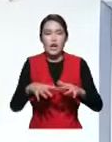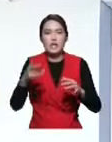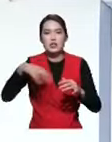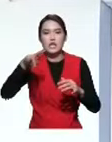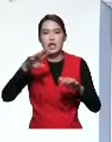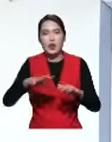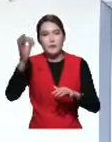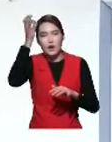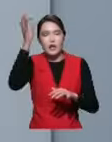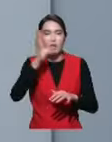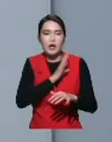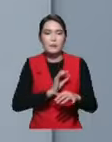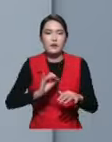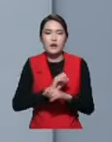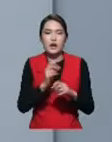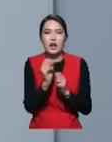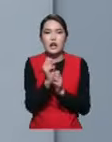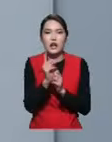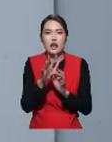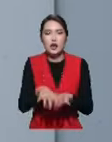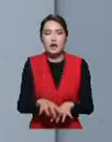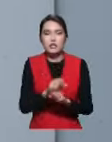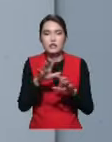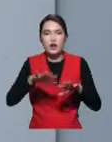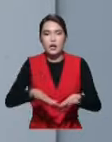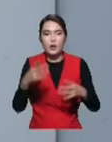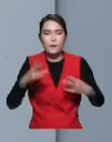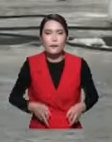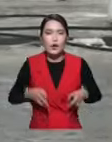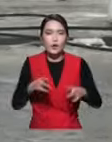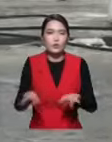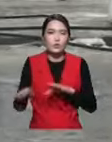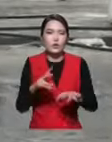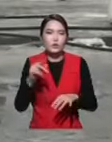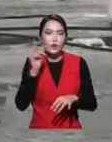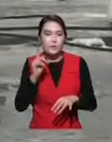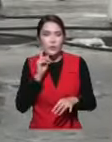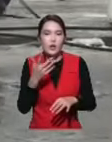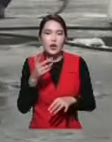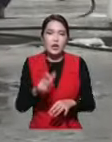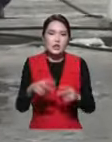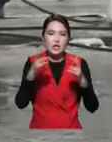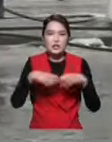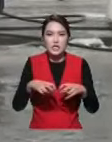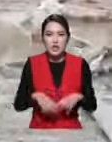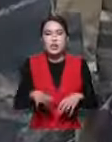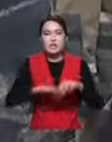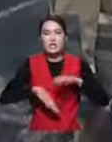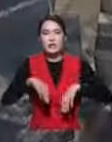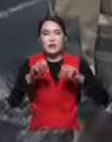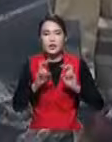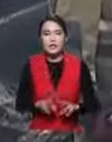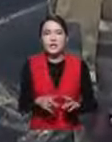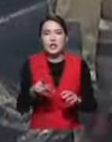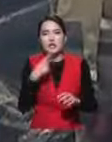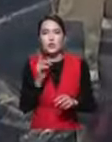СТО. Трое погибли, 11 травмированы. Возбуждено уголовное дело, оно пока на стадии расследования. Но специалисты склоняются к тому,